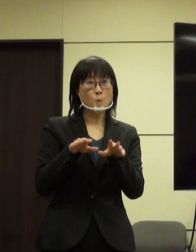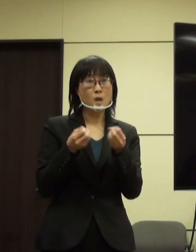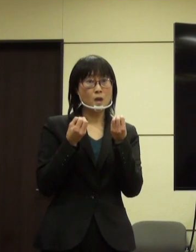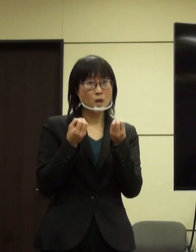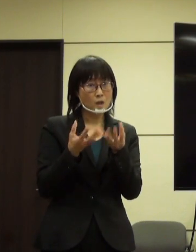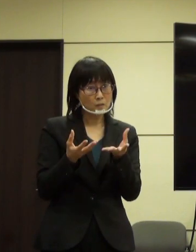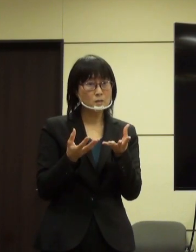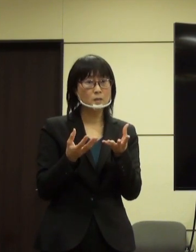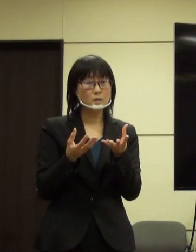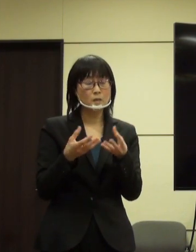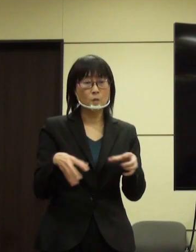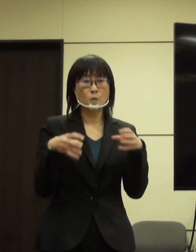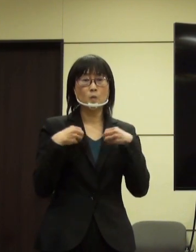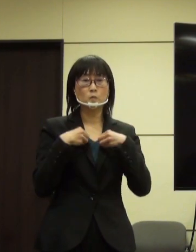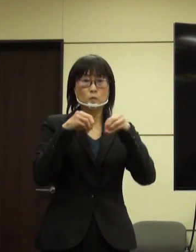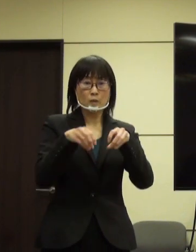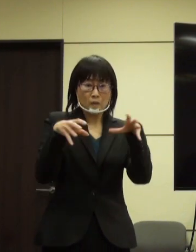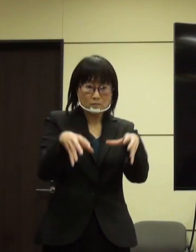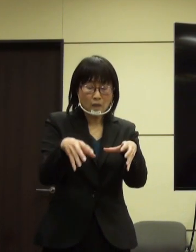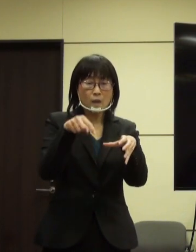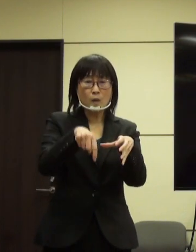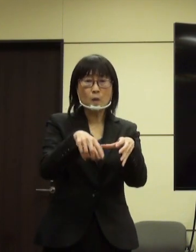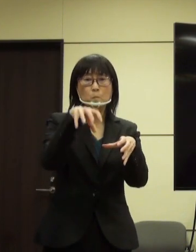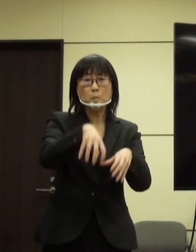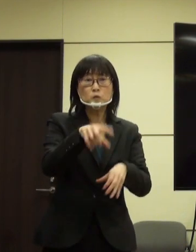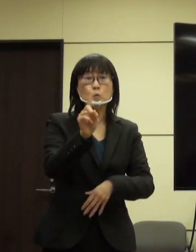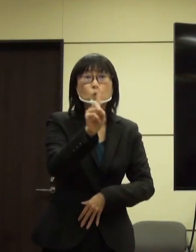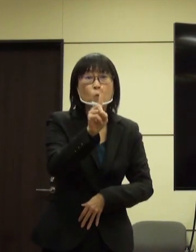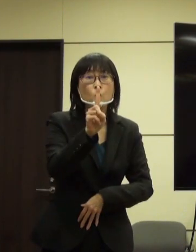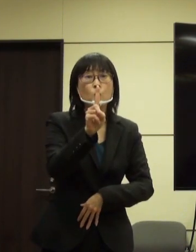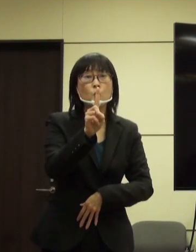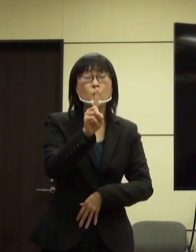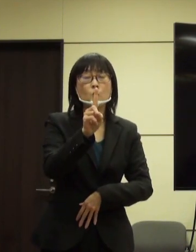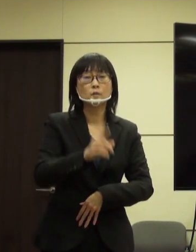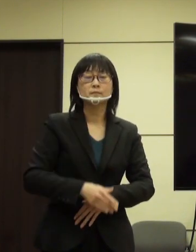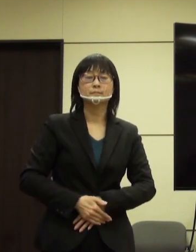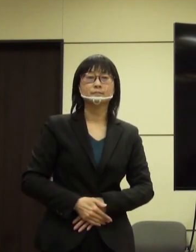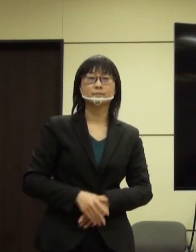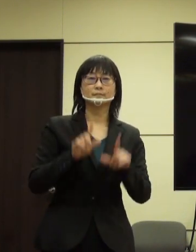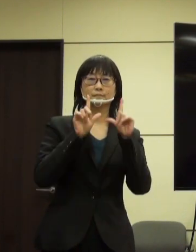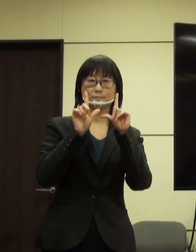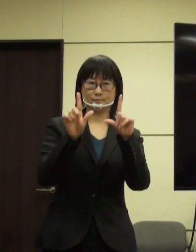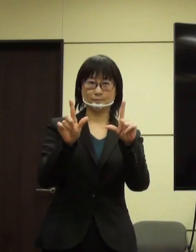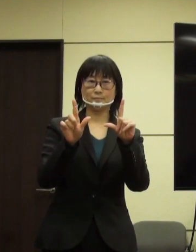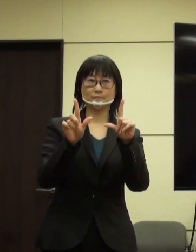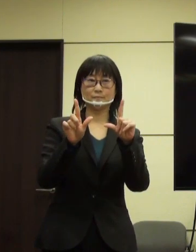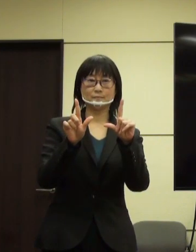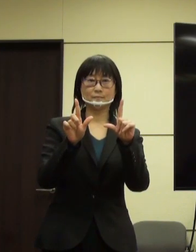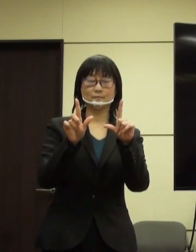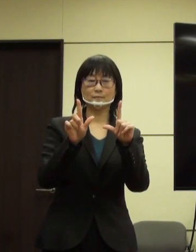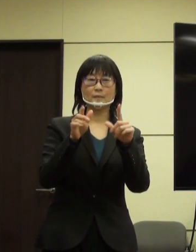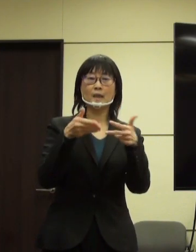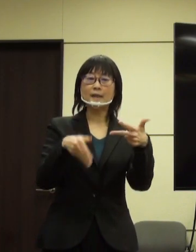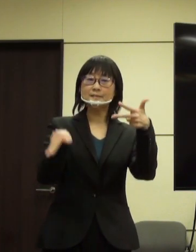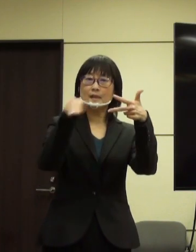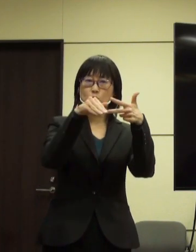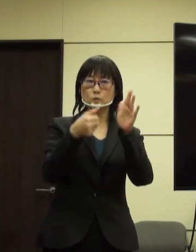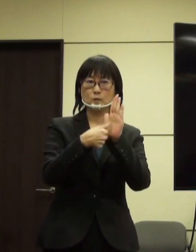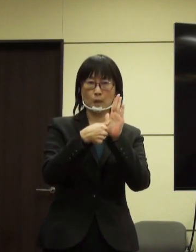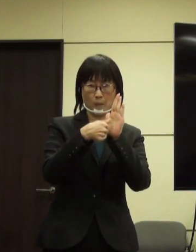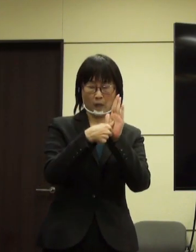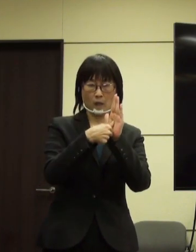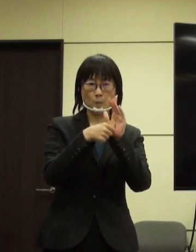場所はどちらになるんでしょうかと場所はあの基本的にはレアの施設名を公表はしておりませんが